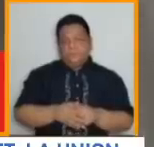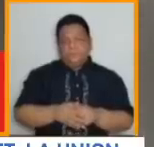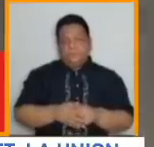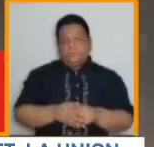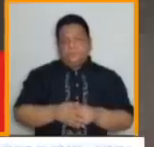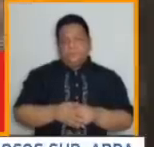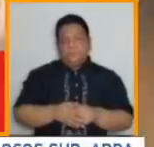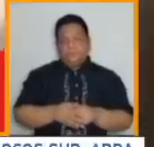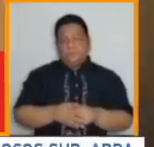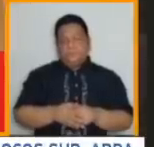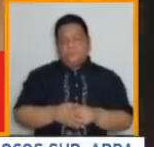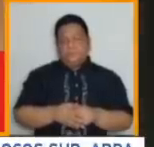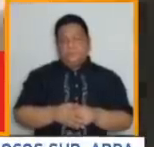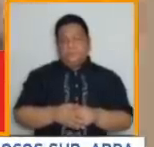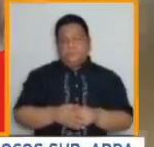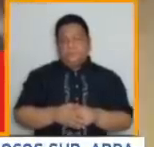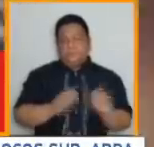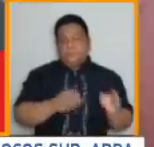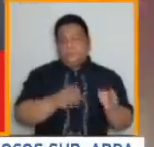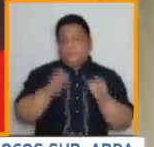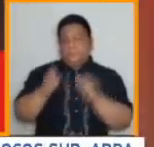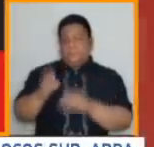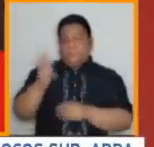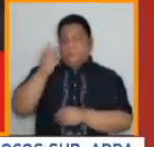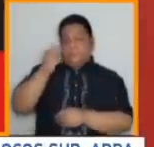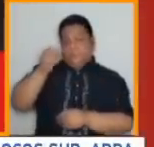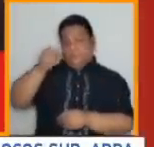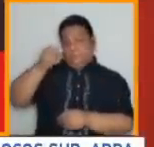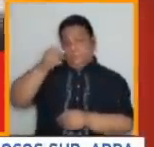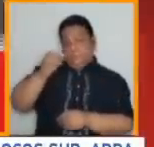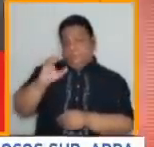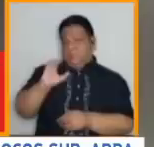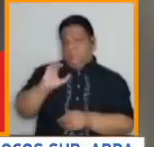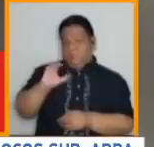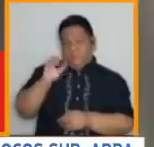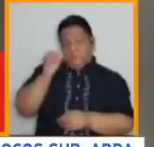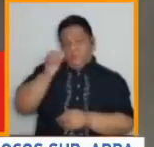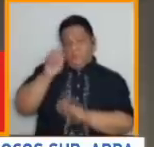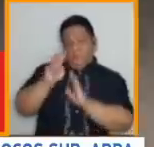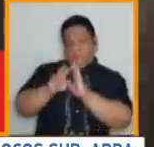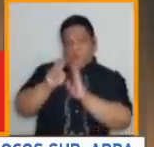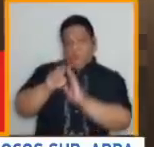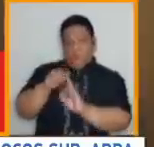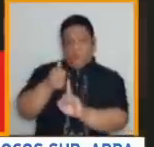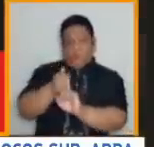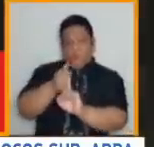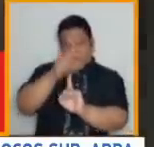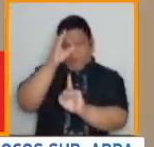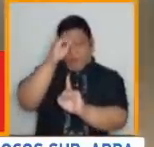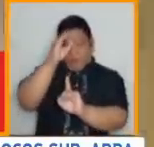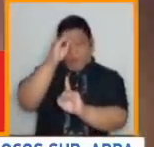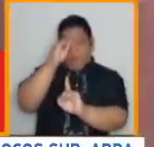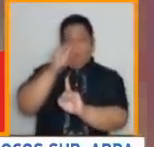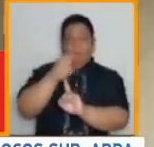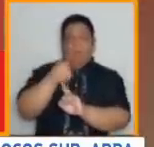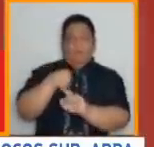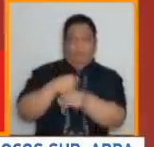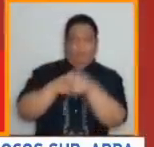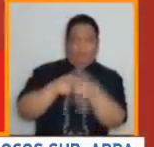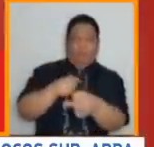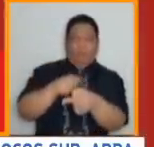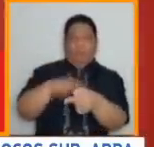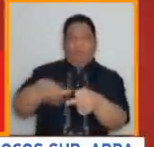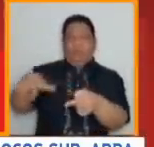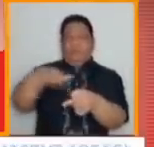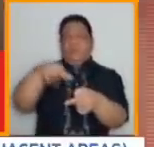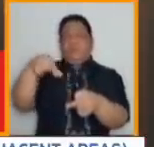Makikita naman sa videong itong isang dugong lalaki na nakaupo sa nakatumbang concrete barrier sa Quezon Avenue pasado alas 11 kagabi. Agad